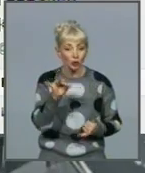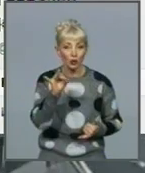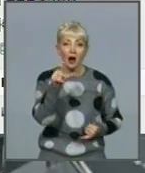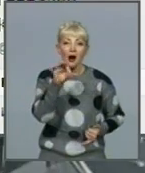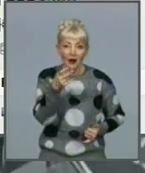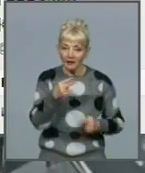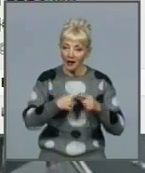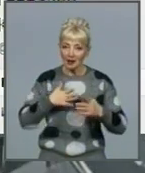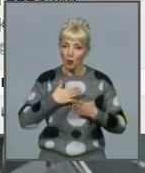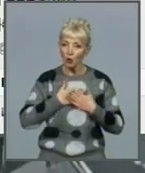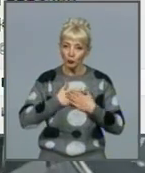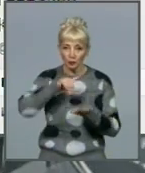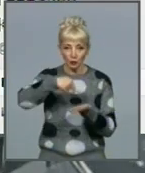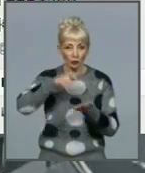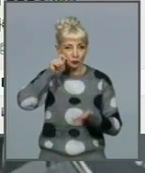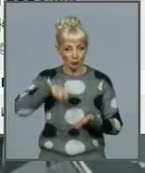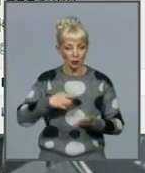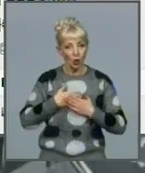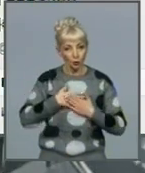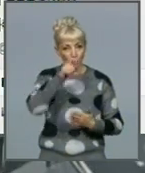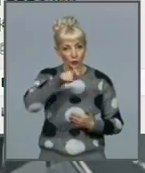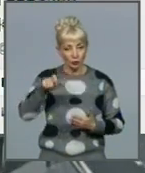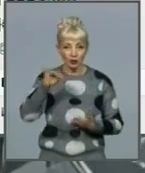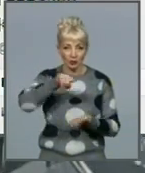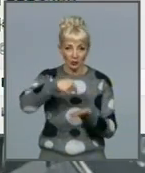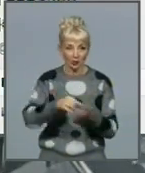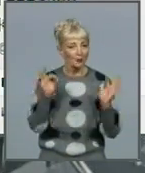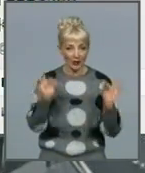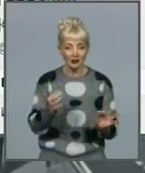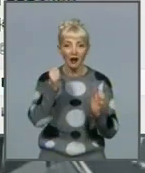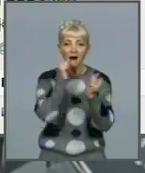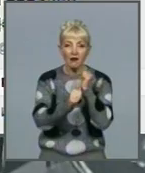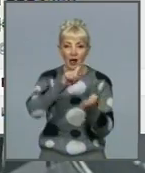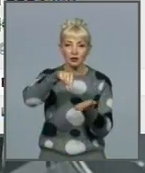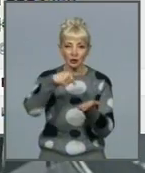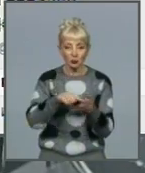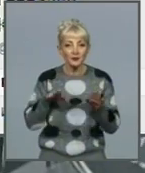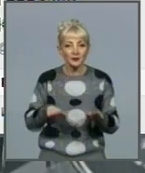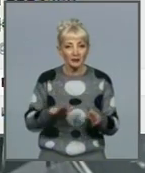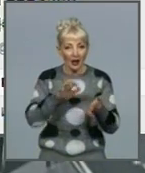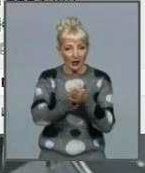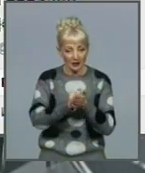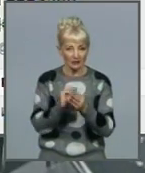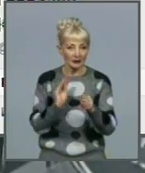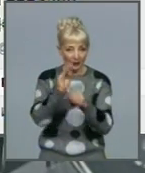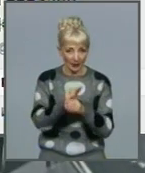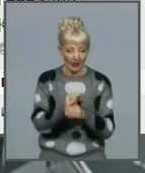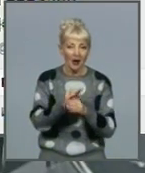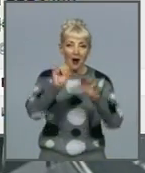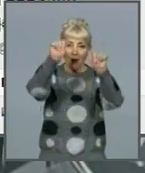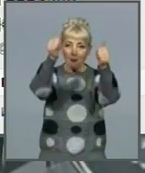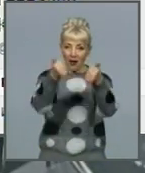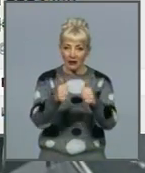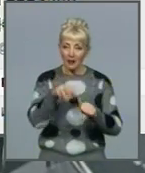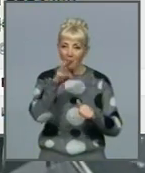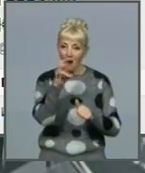жителей, и город. Все правильно. Каждый год местовое поднимались. То за манекены доплачивали, то за то, что дальше, чем на метр, стулья